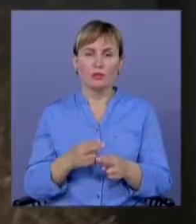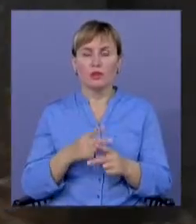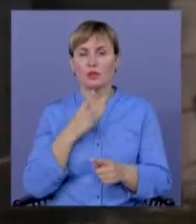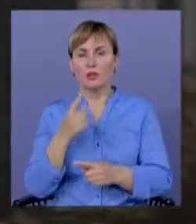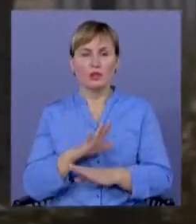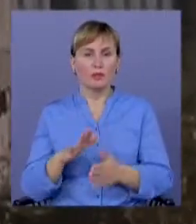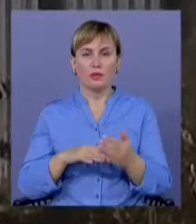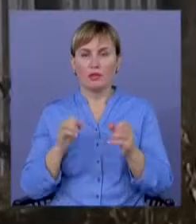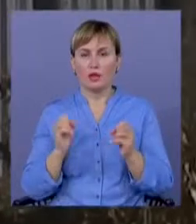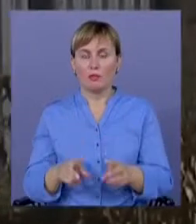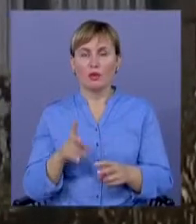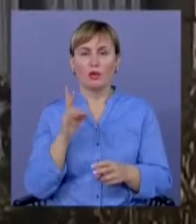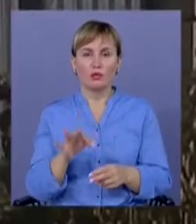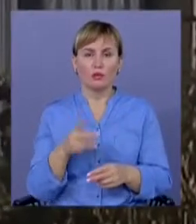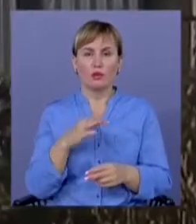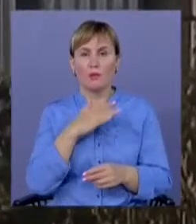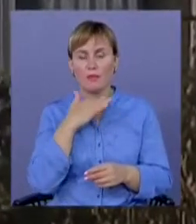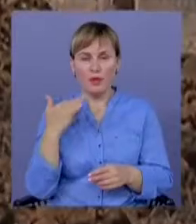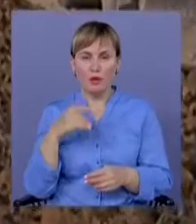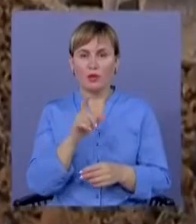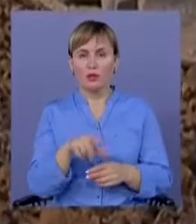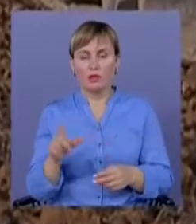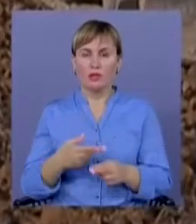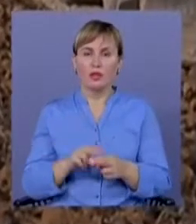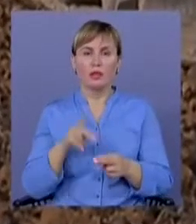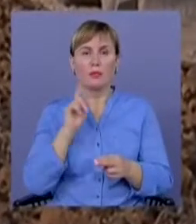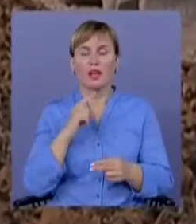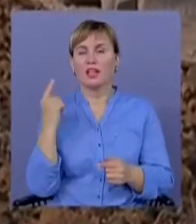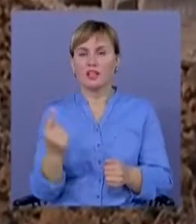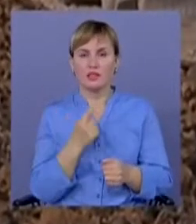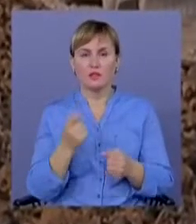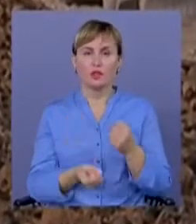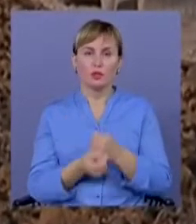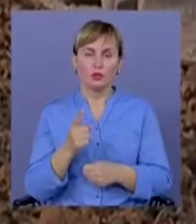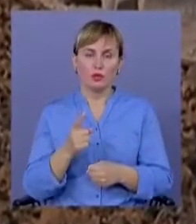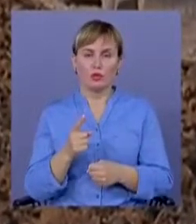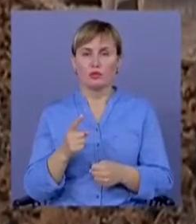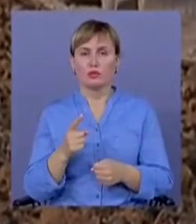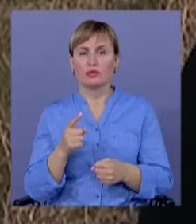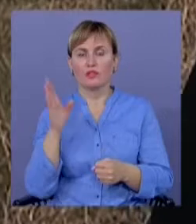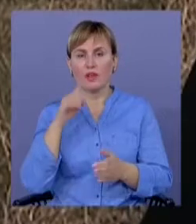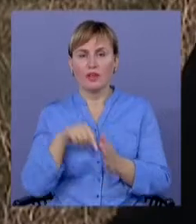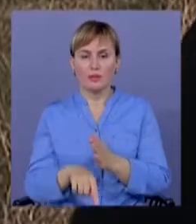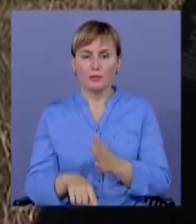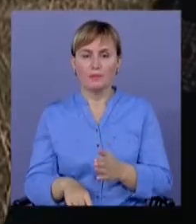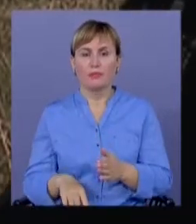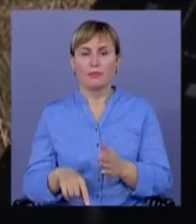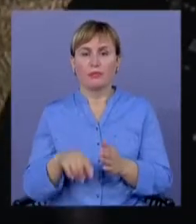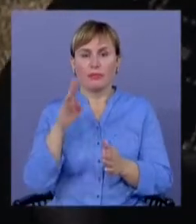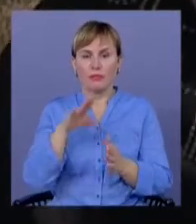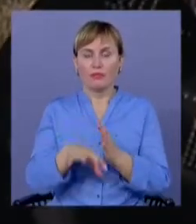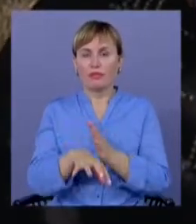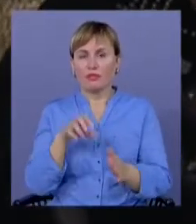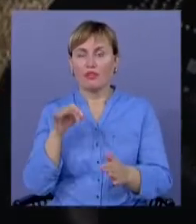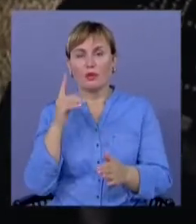не безопасно. Однако для многих альмерековцев это пока единственный источник влаги. Фляги набираем и ставим, думаем,